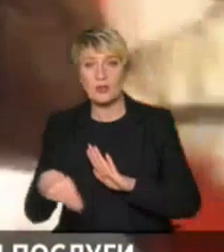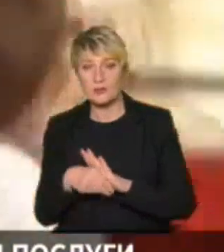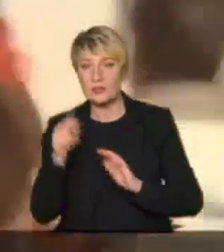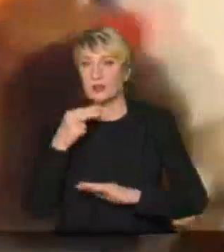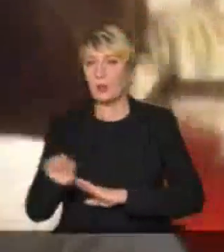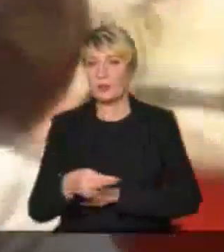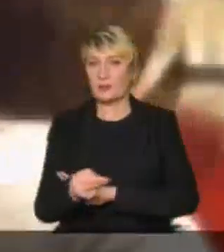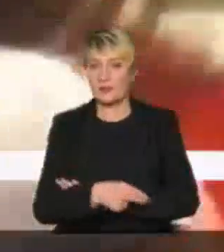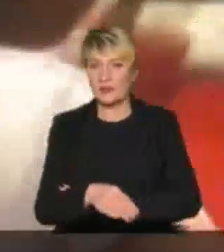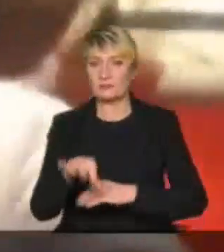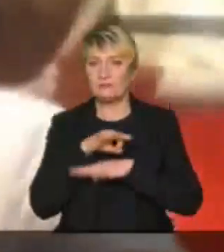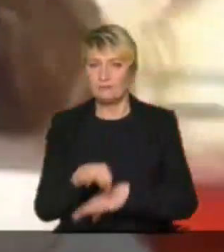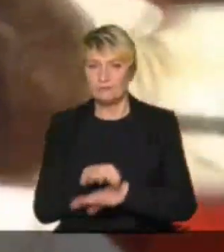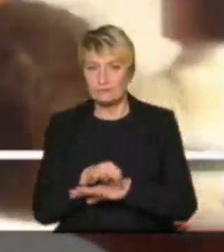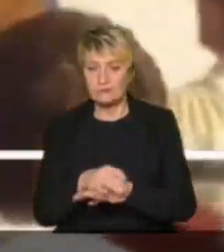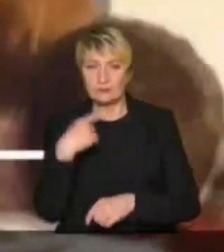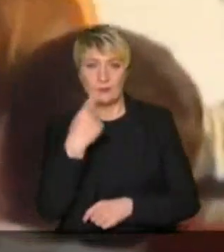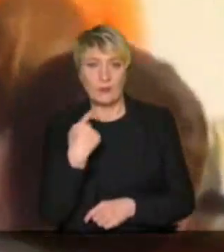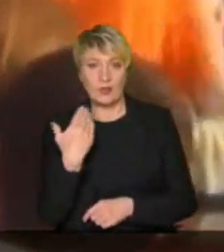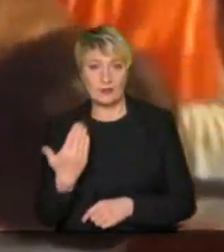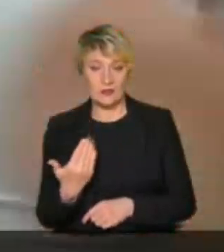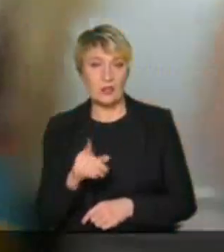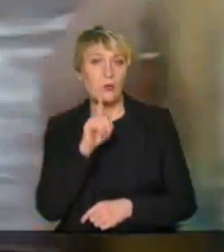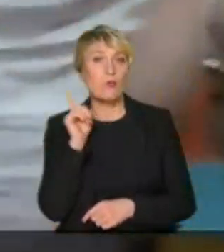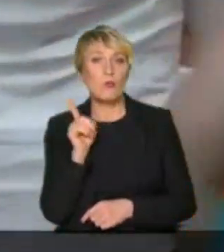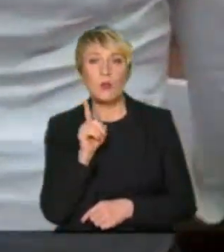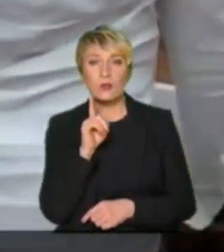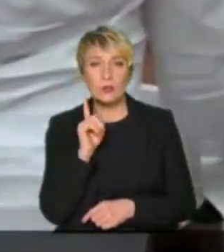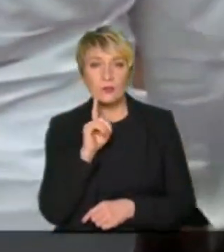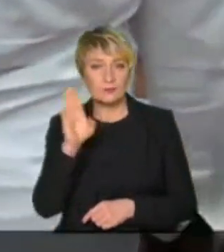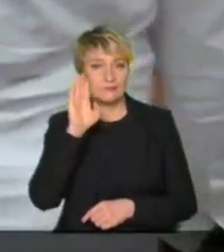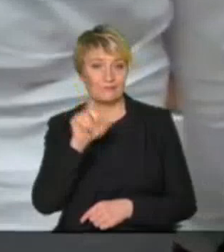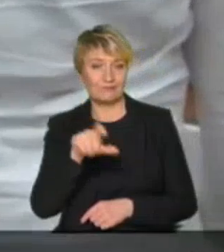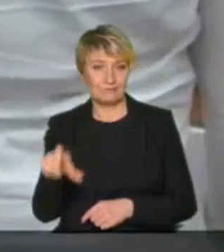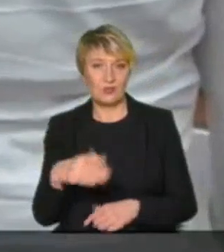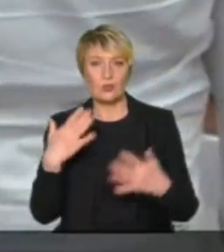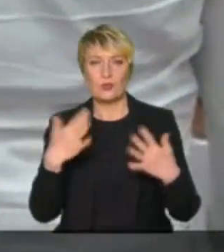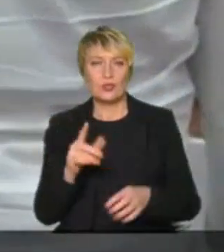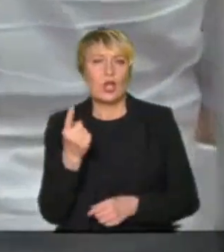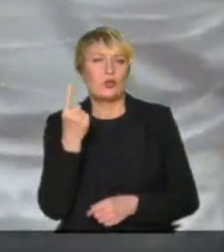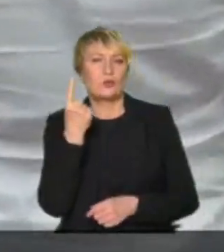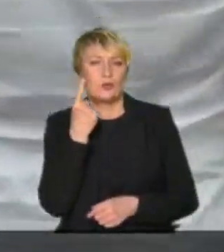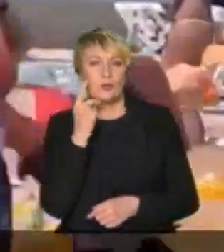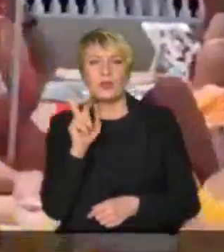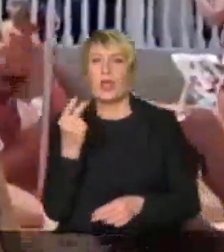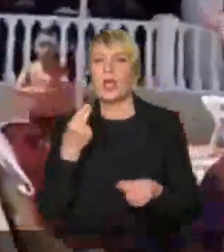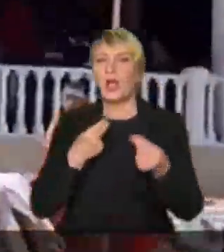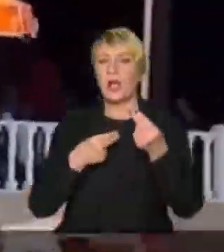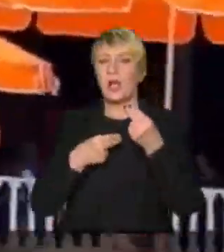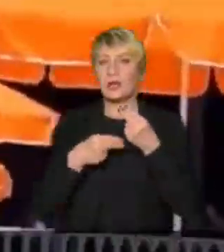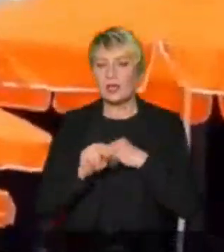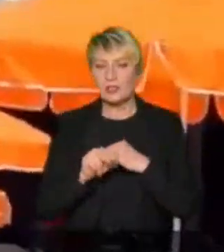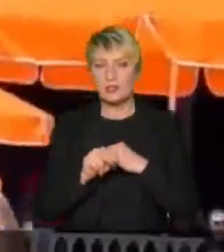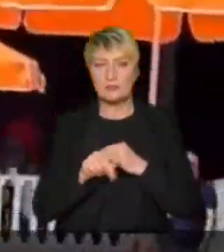пропагандистів вправляються у словесній еквілібристиці, молоді гламурні піддані вже думають, як би то краще не кивати